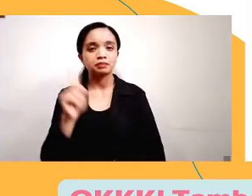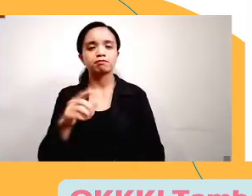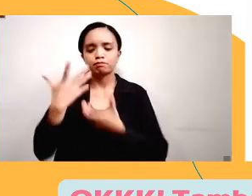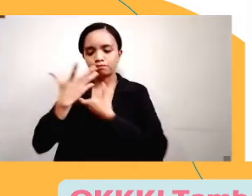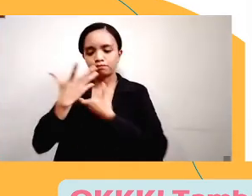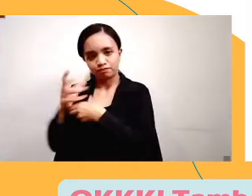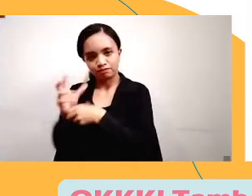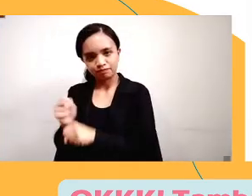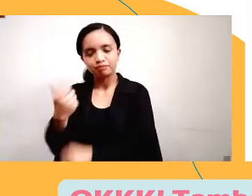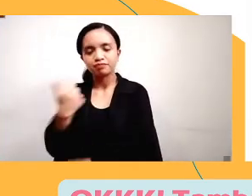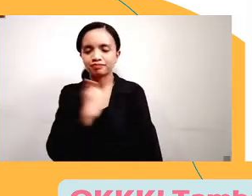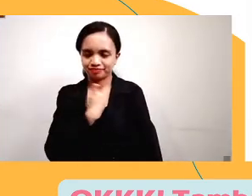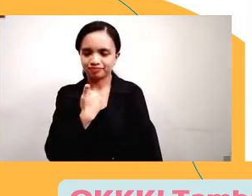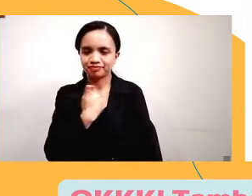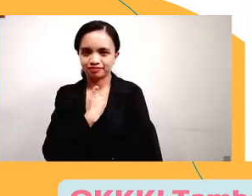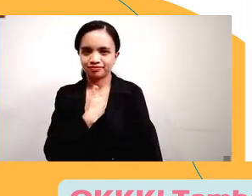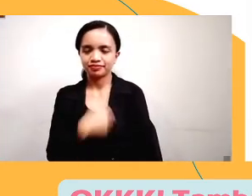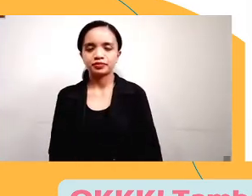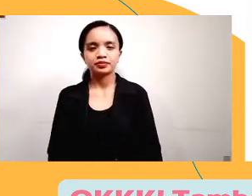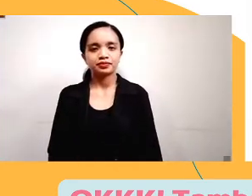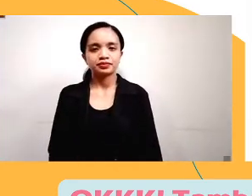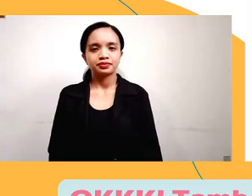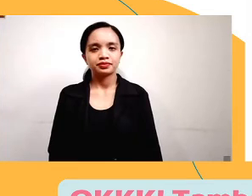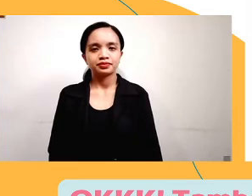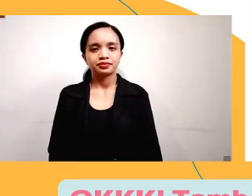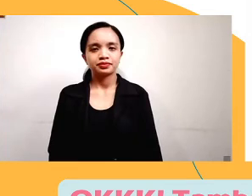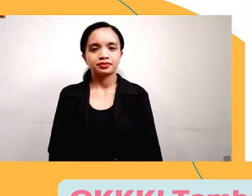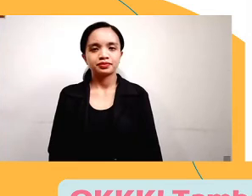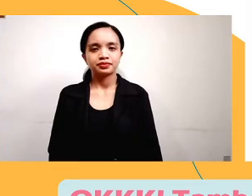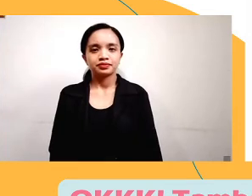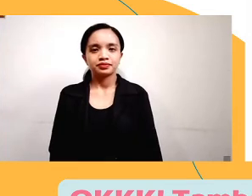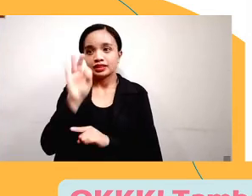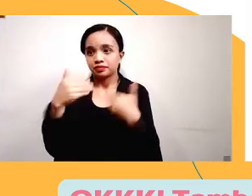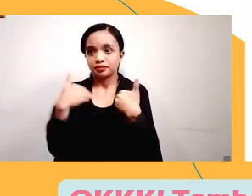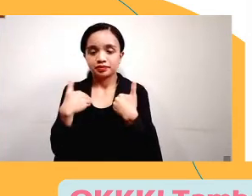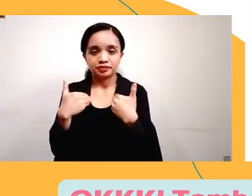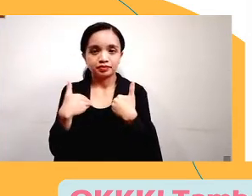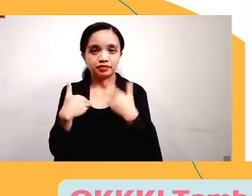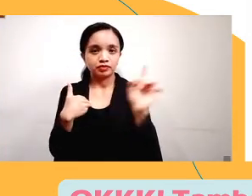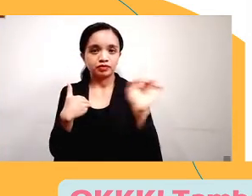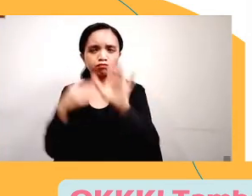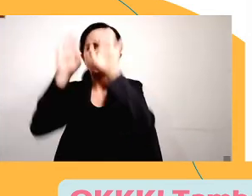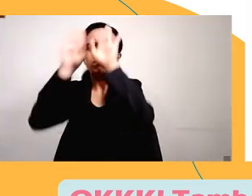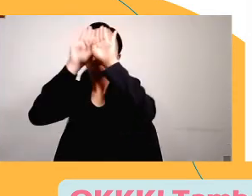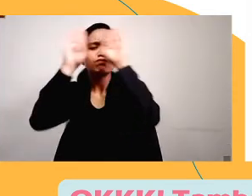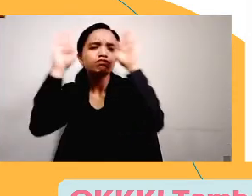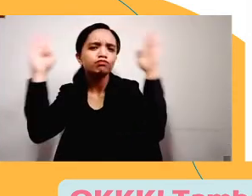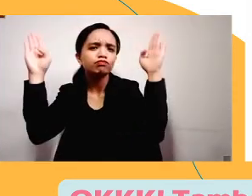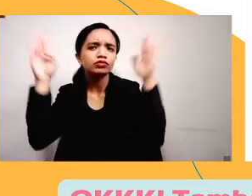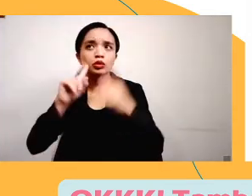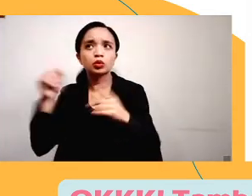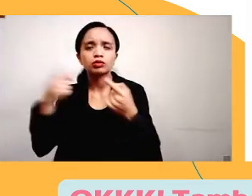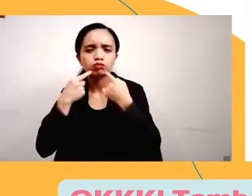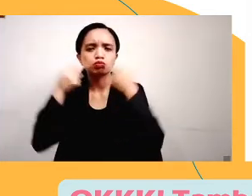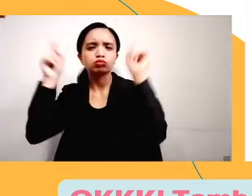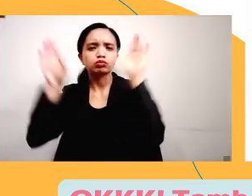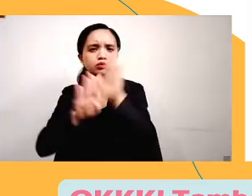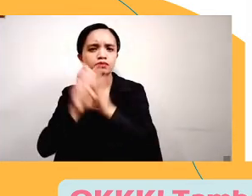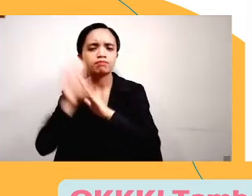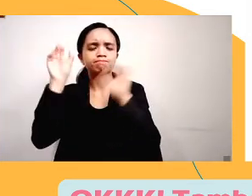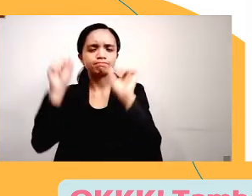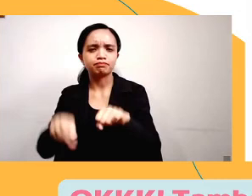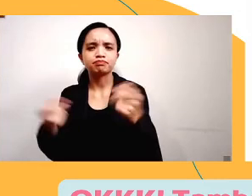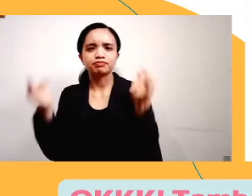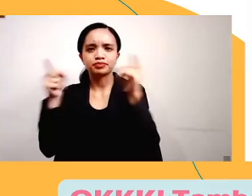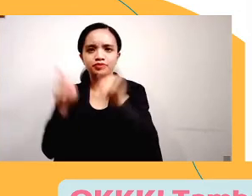inyong sarili. No? Okay, nagkakaroon din tayo ng bukas na pag-iisip na ang pagyabong ay makakamit natin